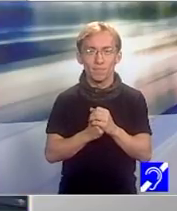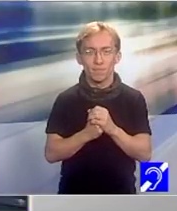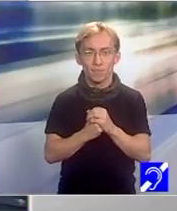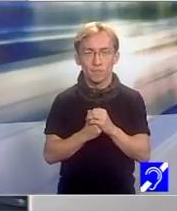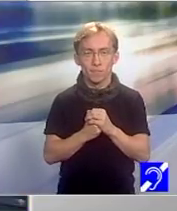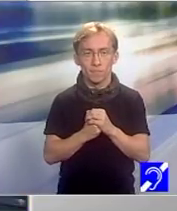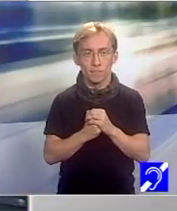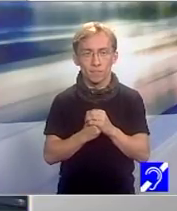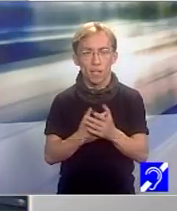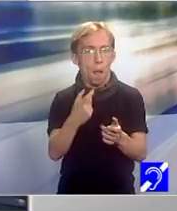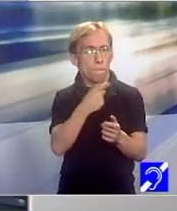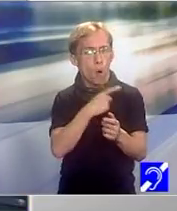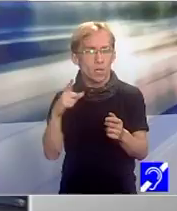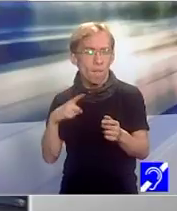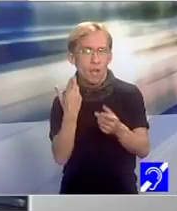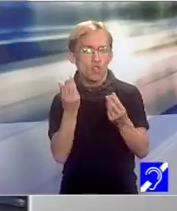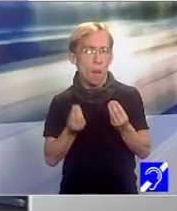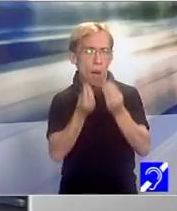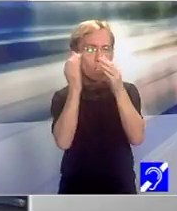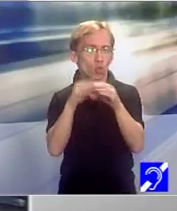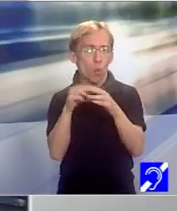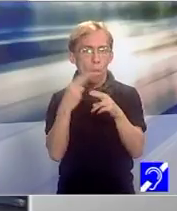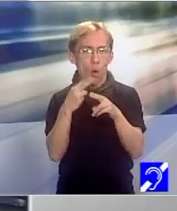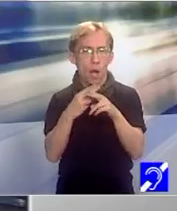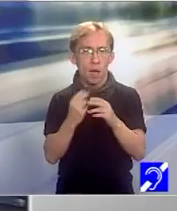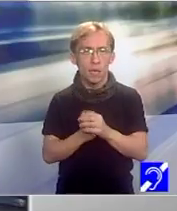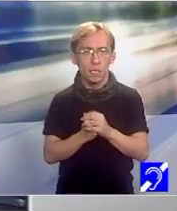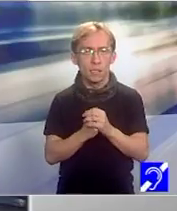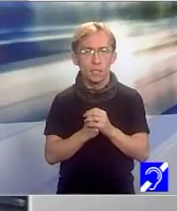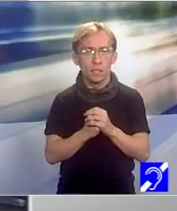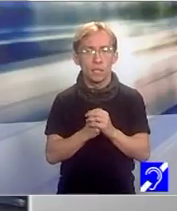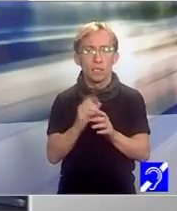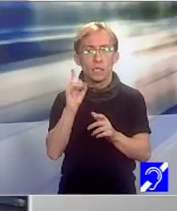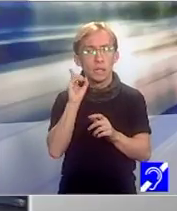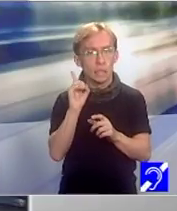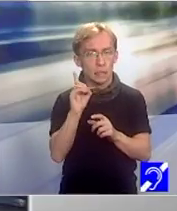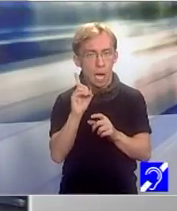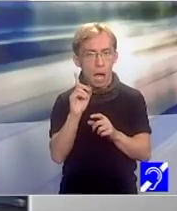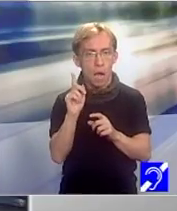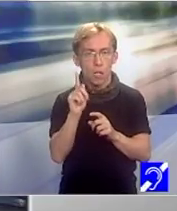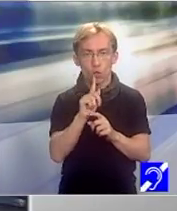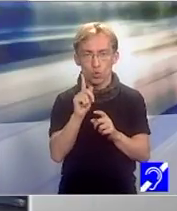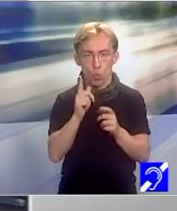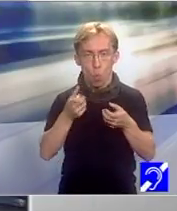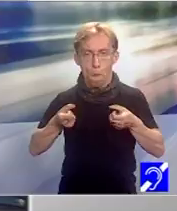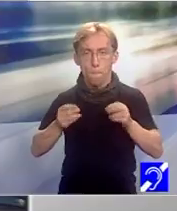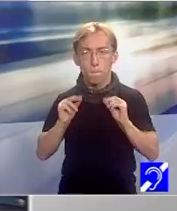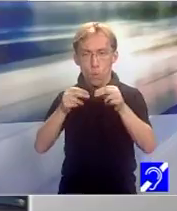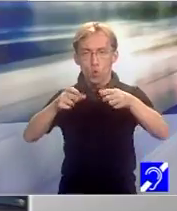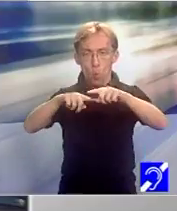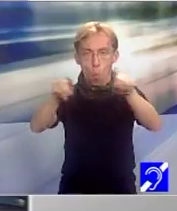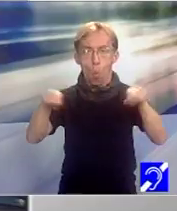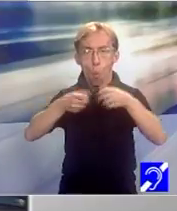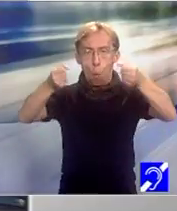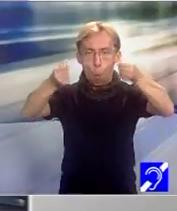Exact. Poți să fii cel mai bun într-o boală, nu punând boala în față,